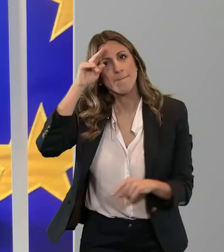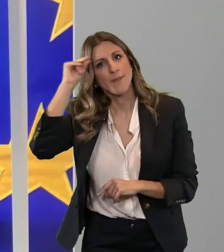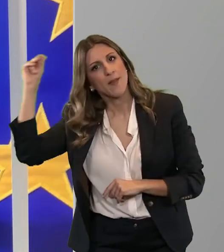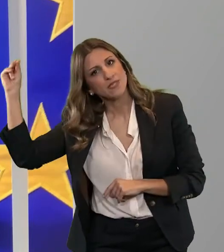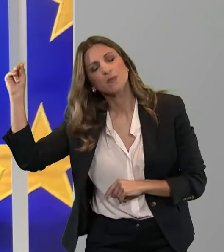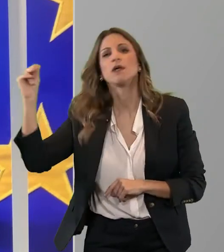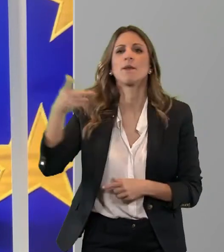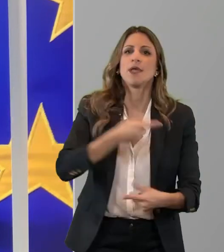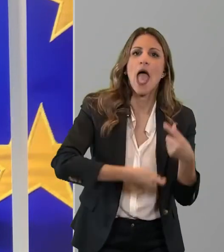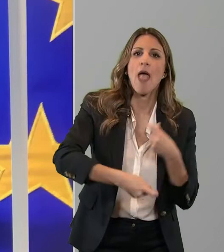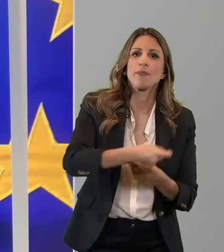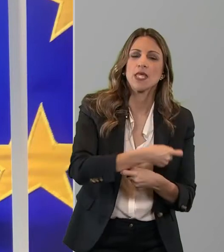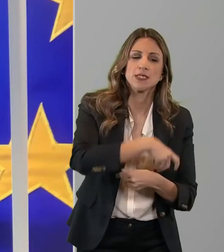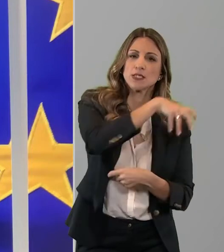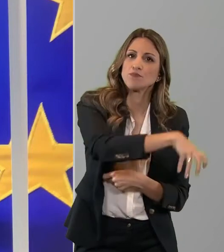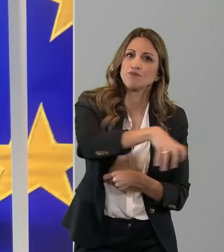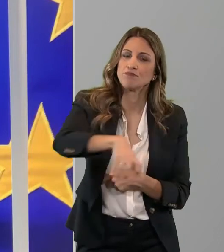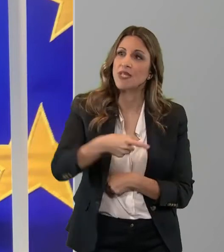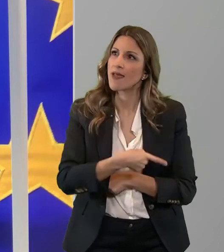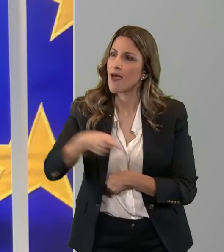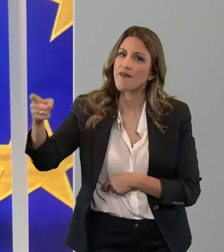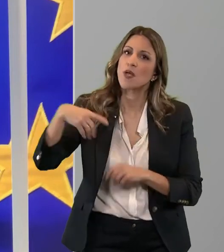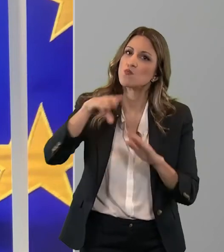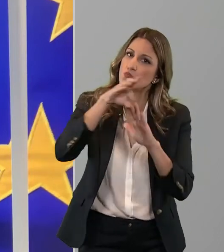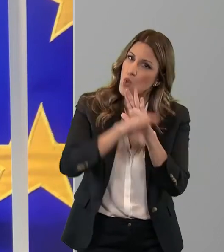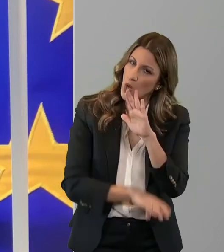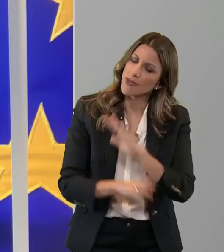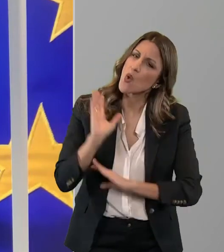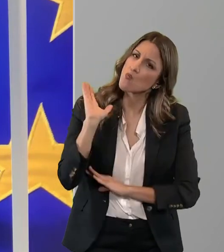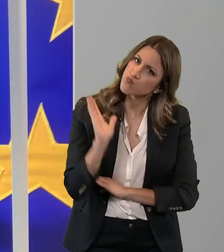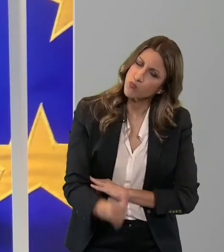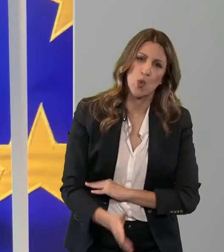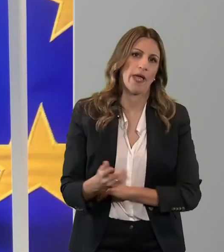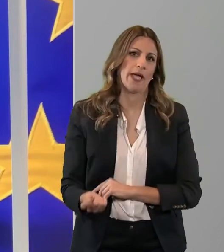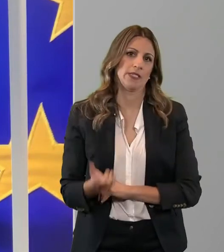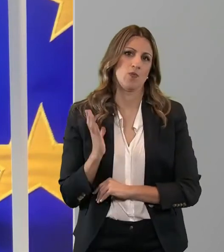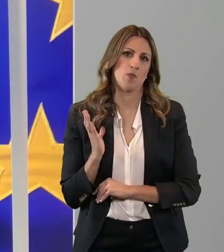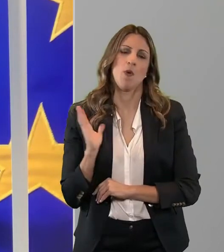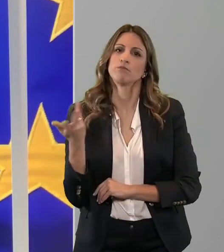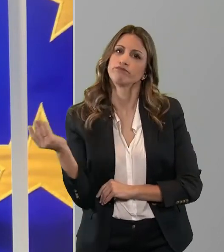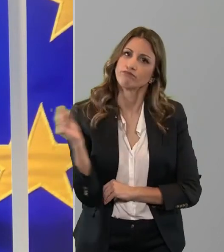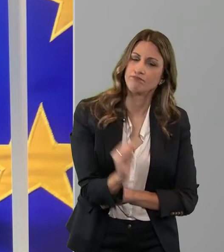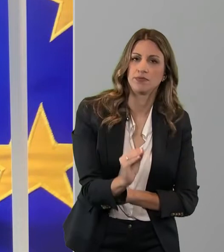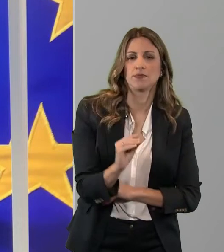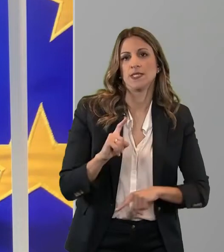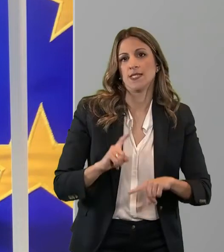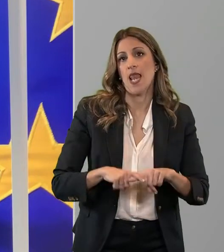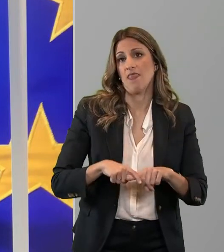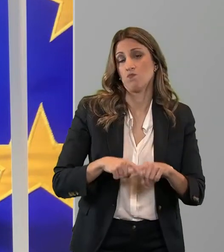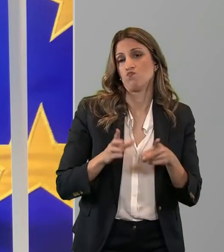και από επιχειρήσεις που θα μπορούμε πολύ εύκολα, μάλλον σχετικά εύκολα, να ενσωματώσουμε και στην εθνική